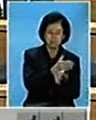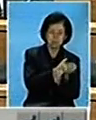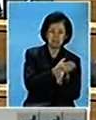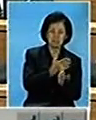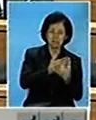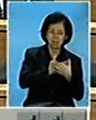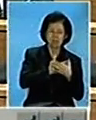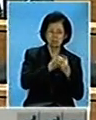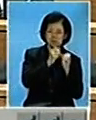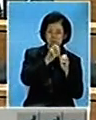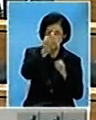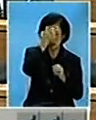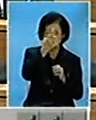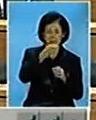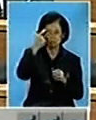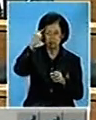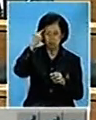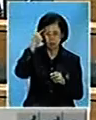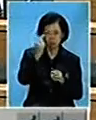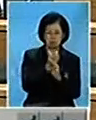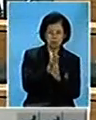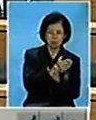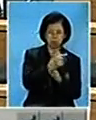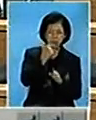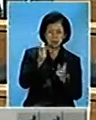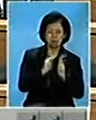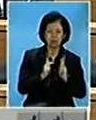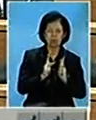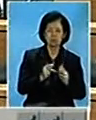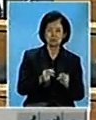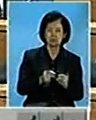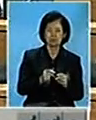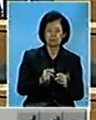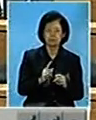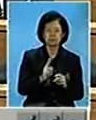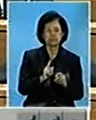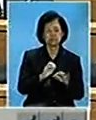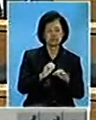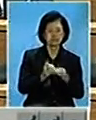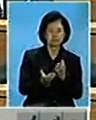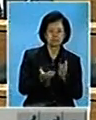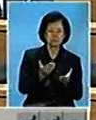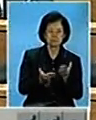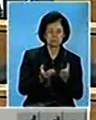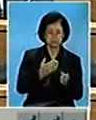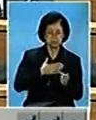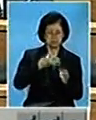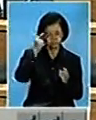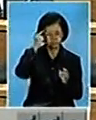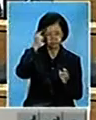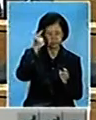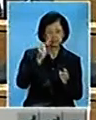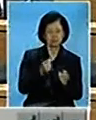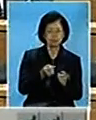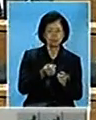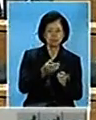ำเอียงเพราะความไม่รู้และไม่ลำเอียงเพราะกลัวจะอย่างไรก็ตามครับ ผมเชื่ออย่างนี้